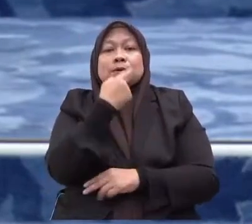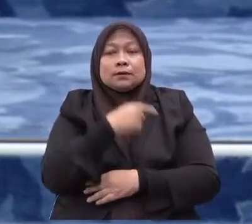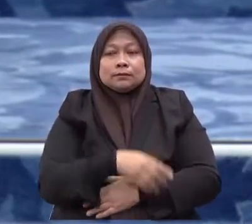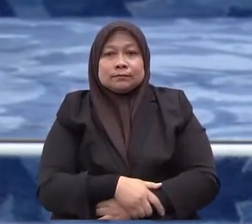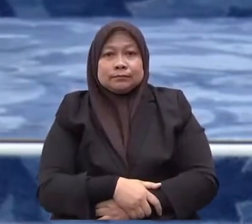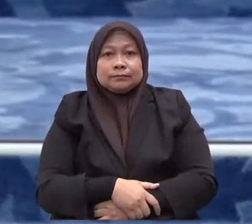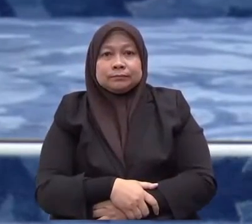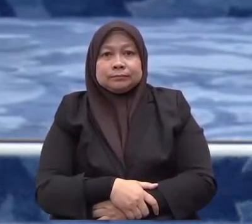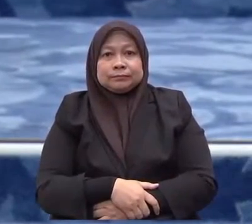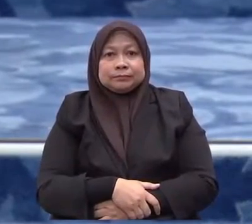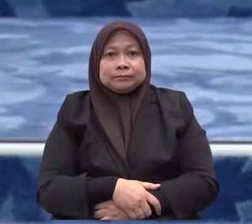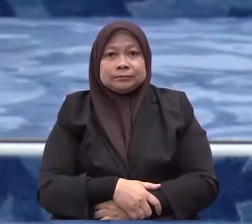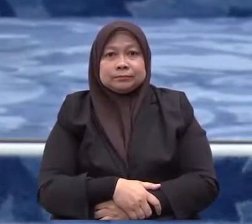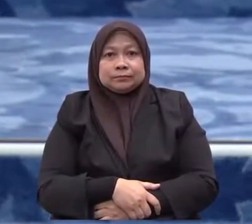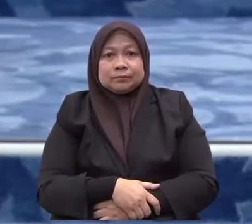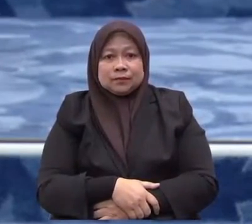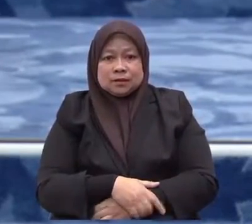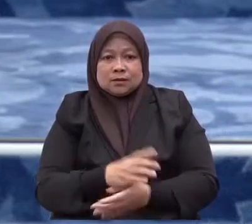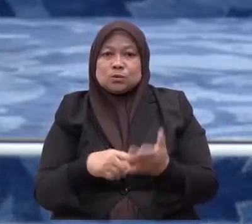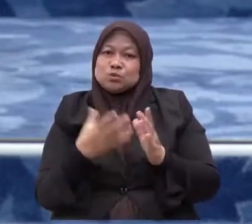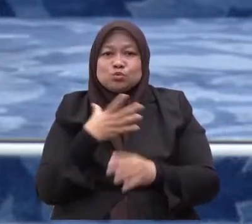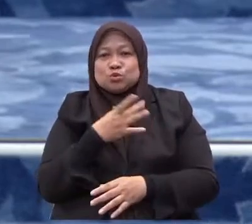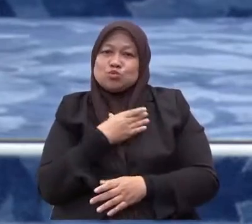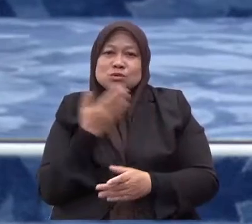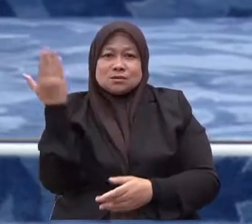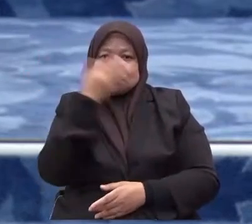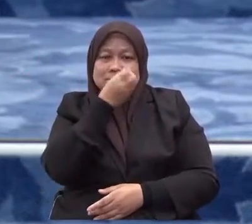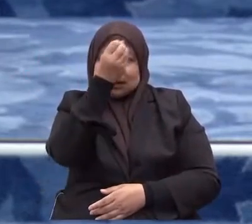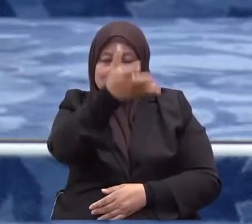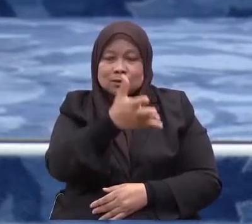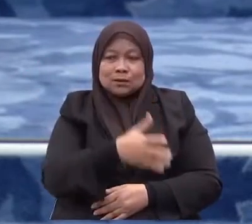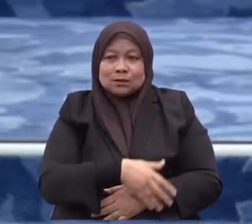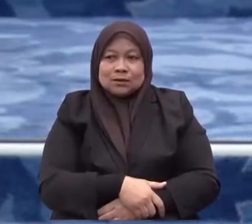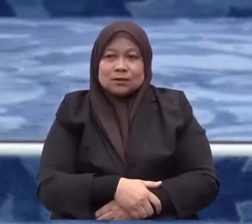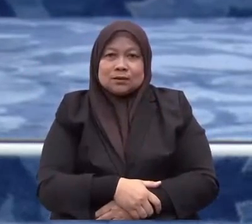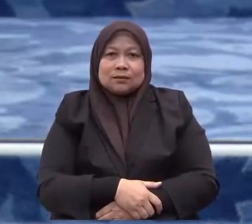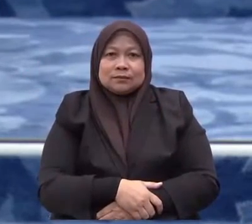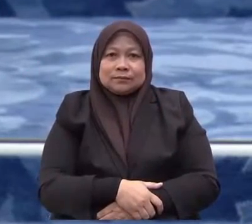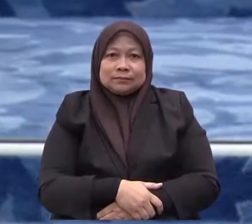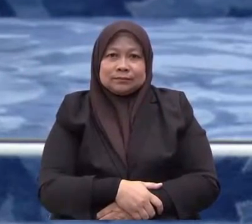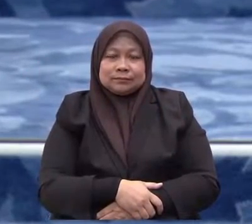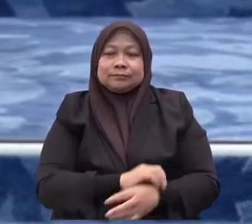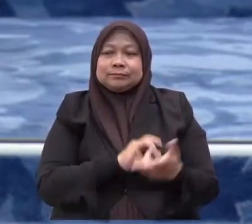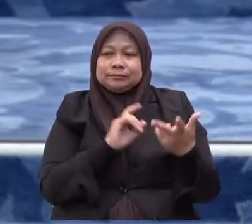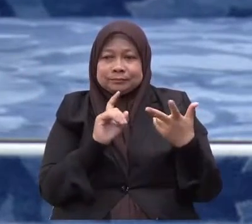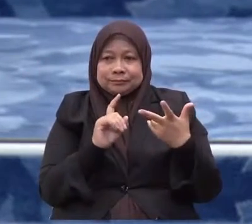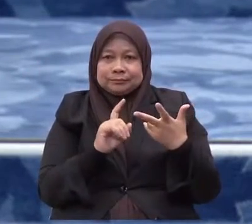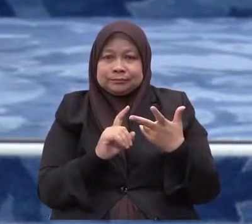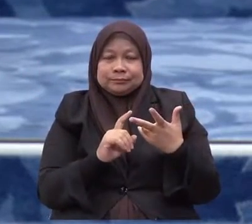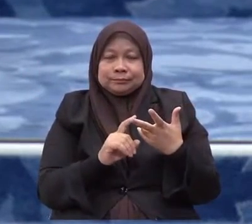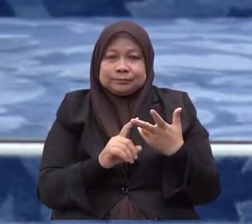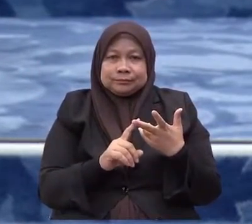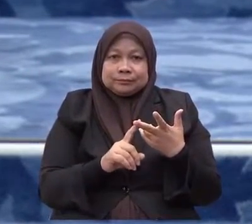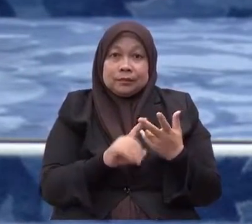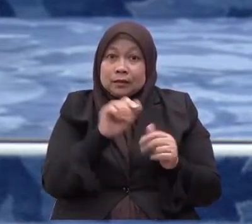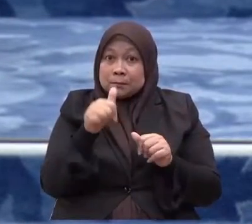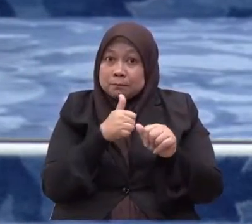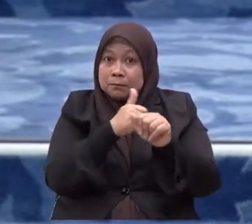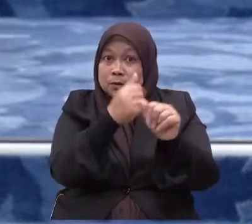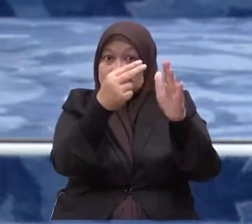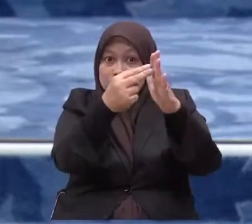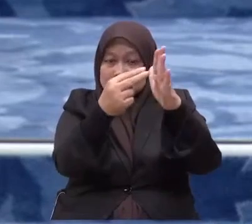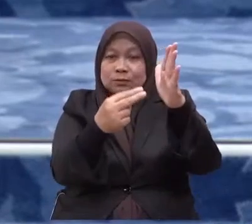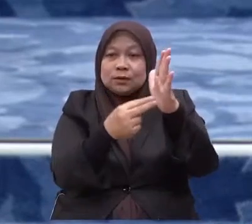siapa ini pakai sembrono aja baik dan semua mengikut